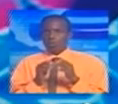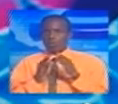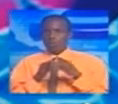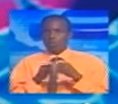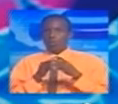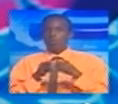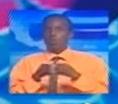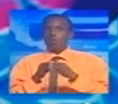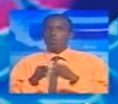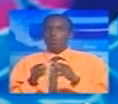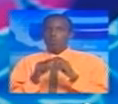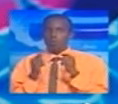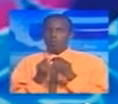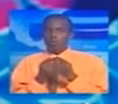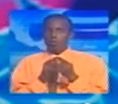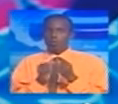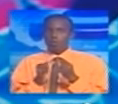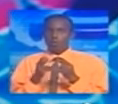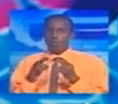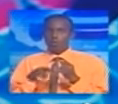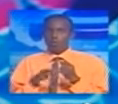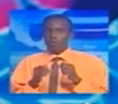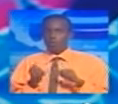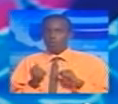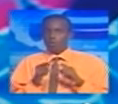et du matériel pour les activités civilo-militaires du